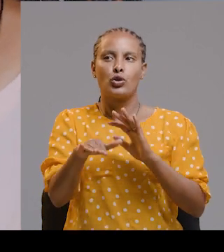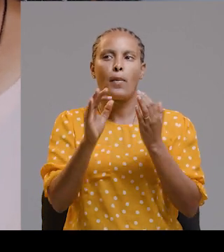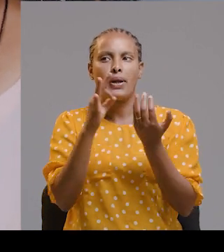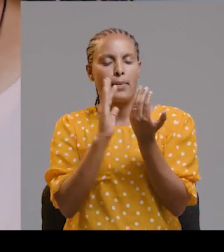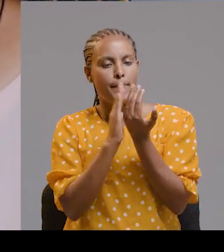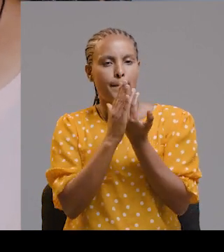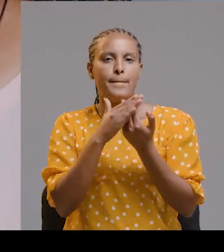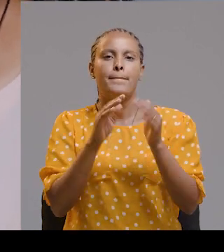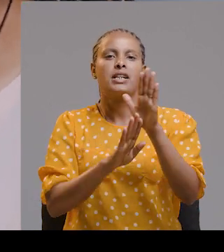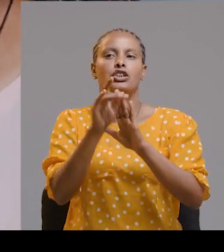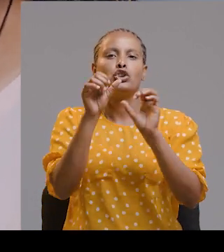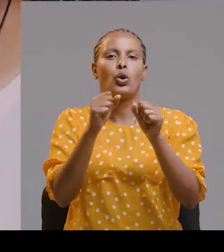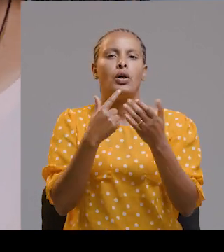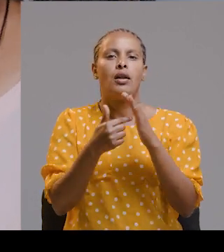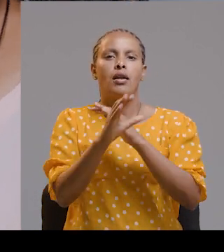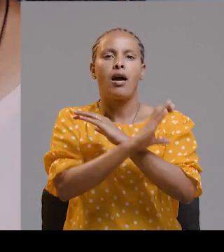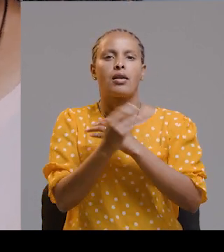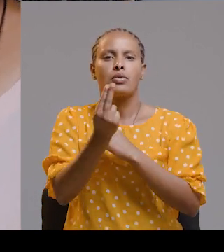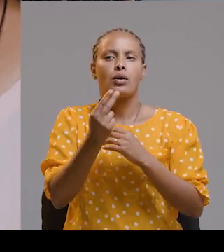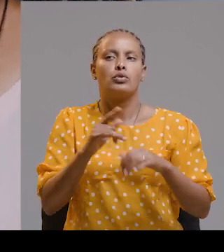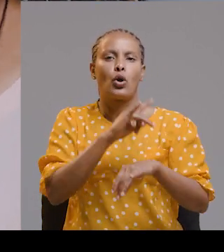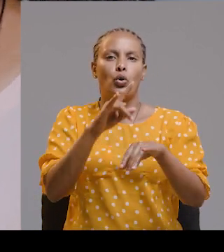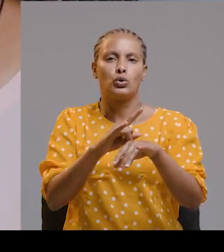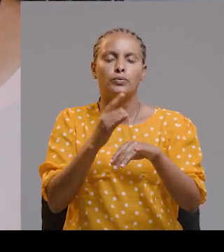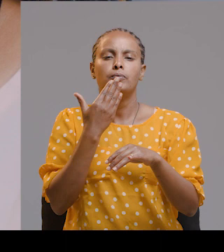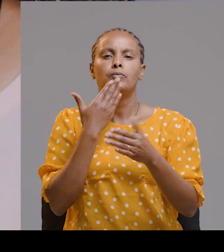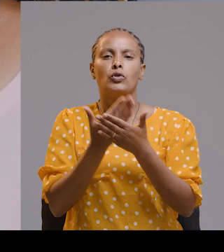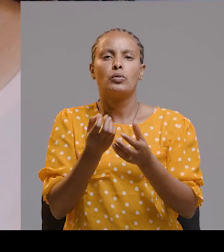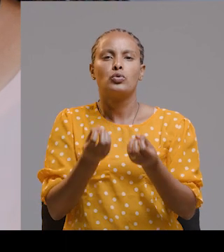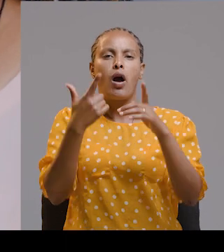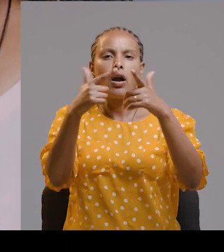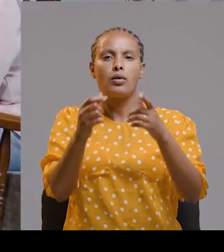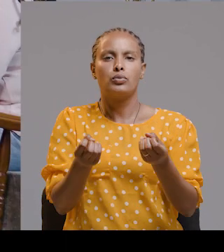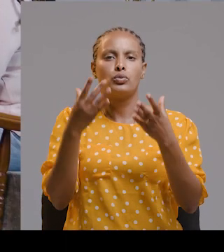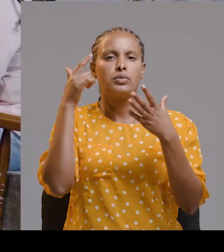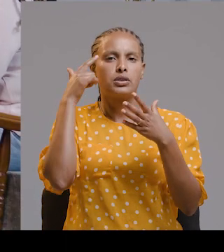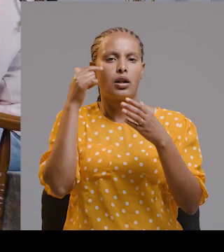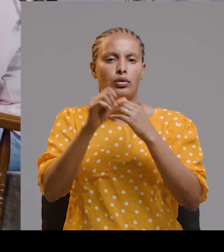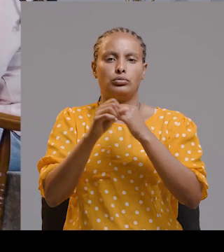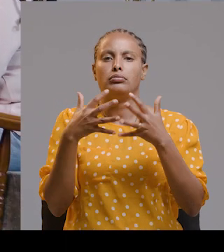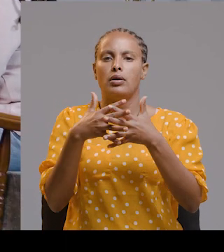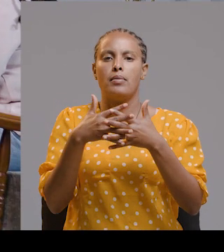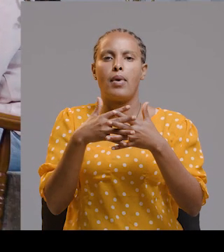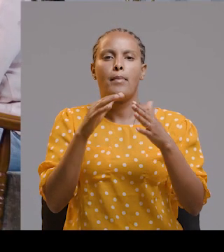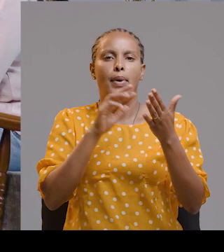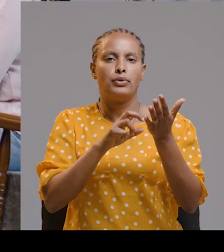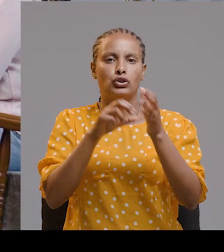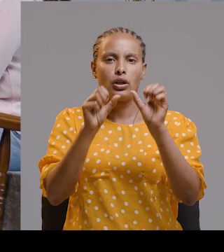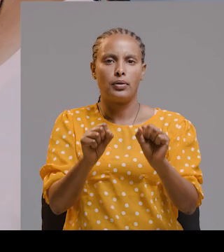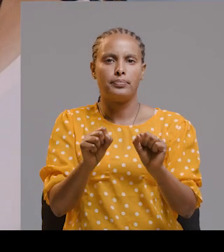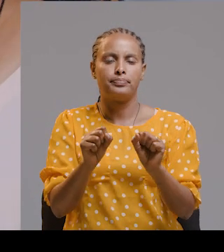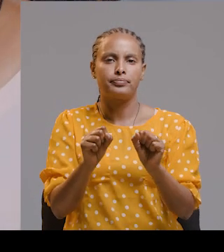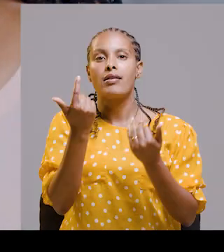ልጆቻቸውን በደንብ ማሳደግ ይችላል እና ለሀገር የሚጠቅሙ ዜጎች የሆኑበት ብዙ አጋጣሚዎች ብዙ መሳለዎችን ማንሳት ይችላል ሚታይ